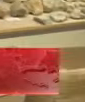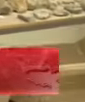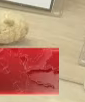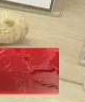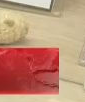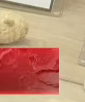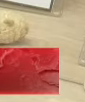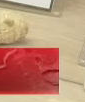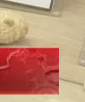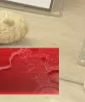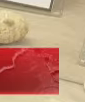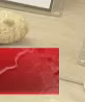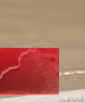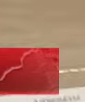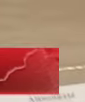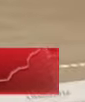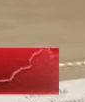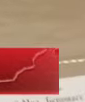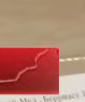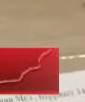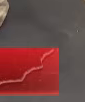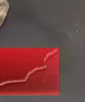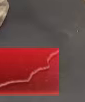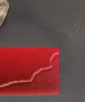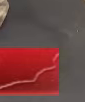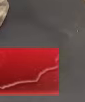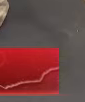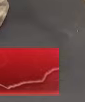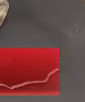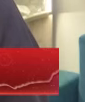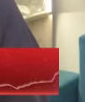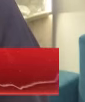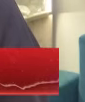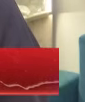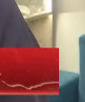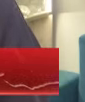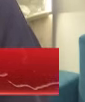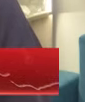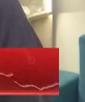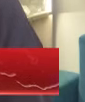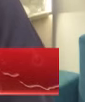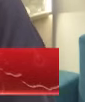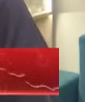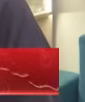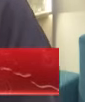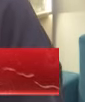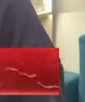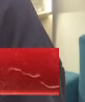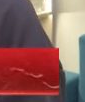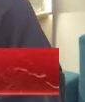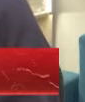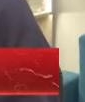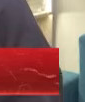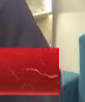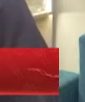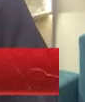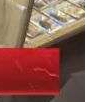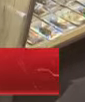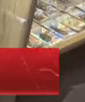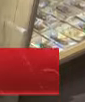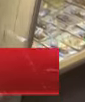Необычное увлечение. Жительница Актау коллекционирует древних обитателей морских глубин. Все самые лучшие интересные находки у нас впереди, потому что